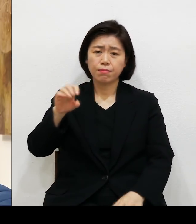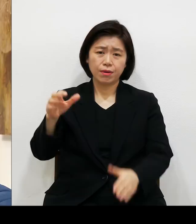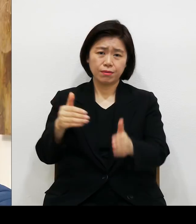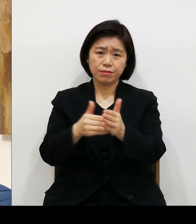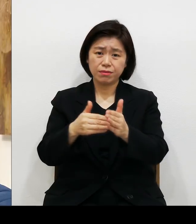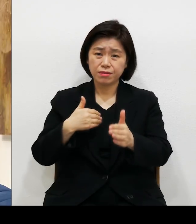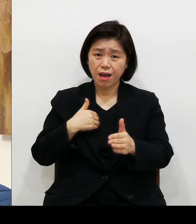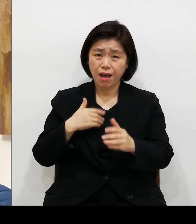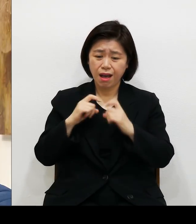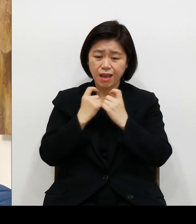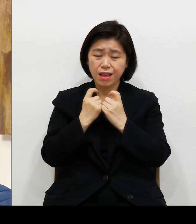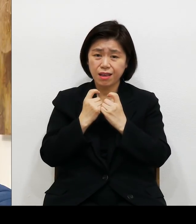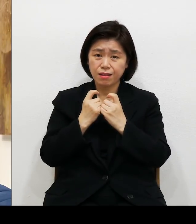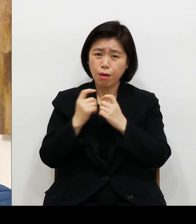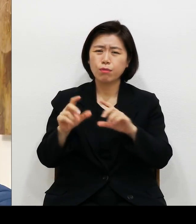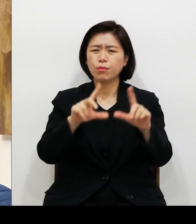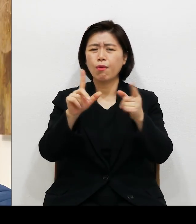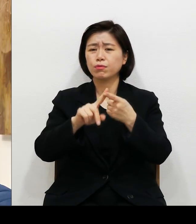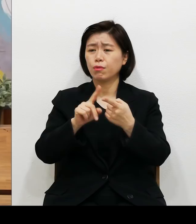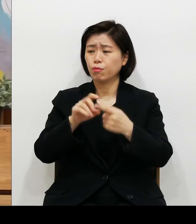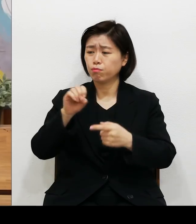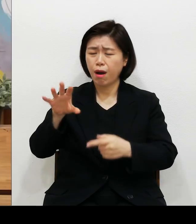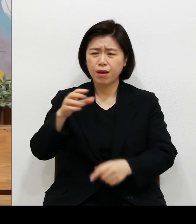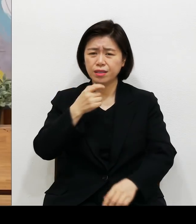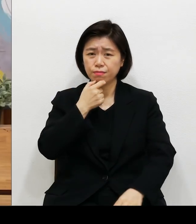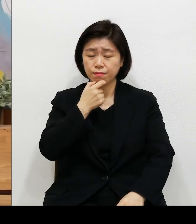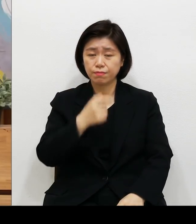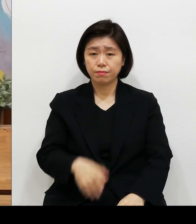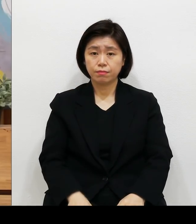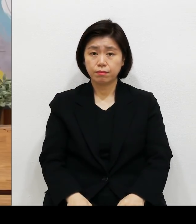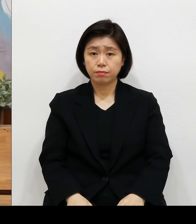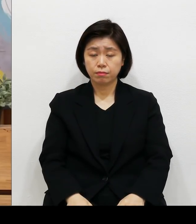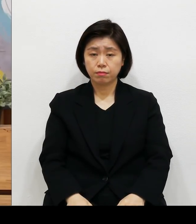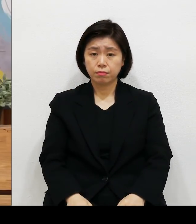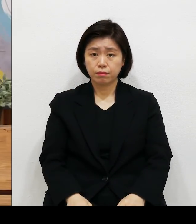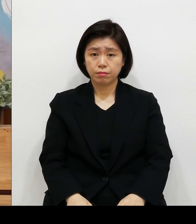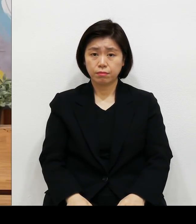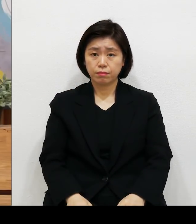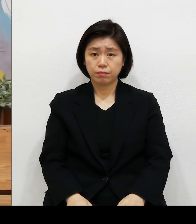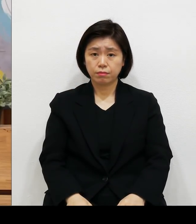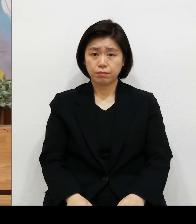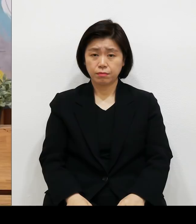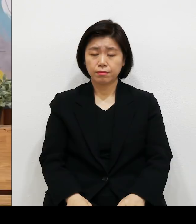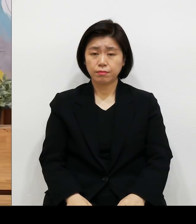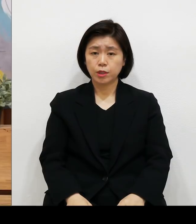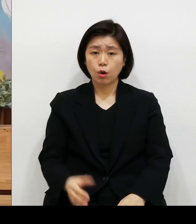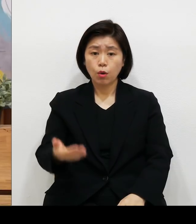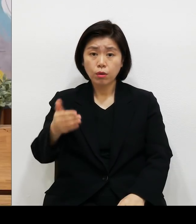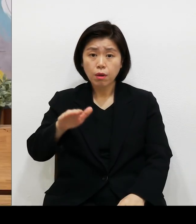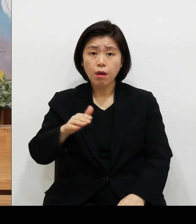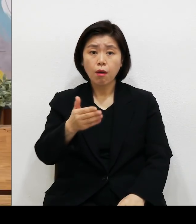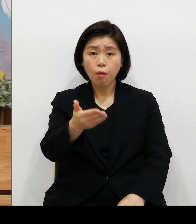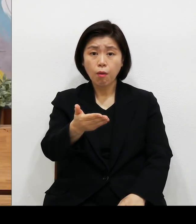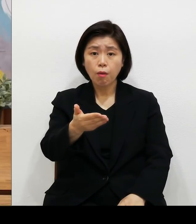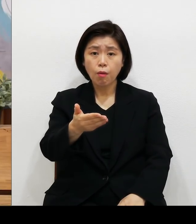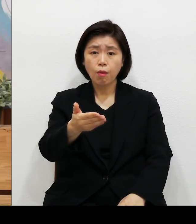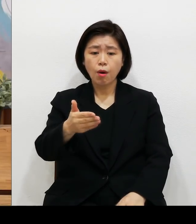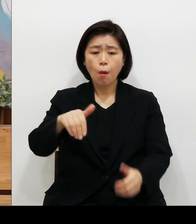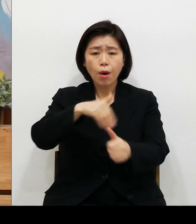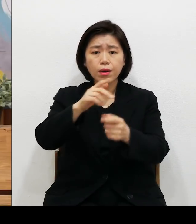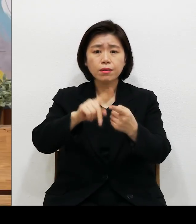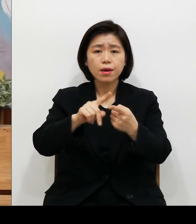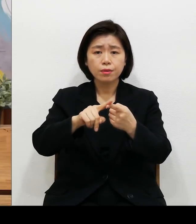상황이 알려지는 것도 싫었고. 네. 하지만 게- 그래도 상황은 싫지만 분명히 플랜카드를 걸고 네. 이런 상황이 좀